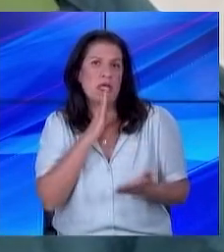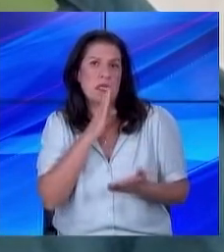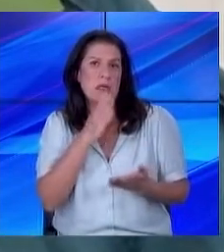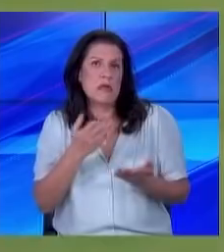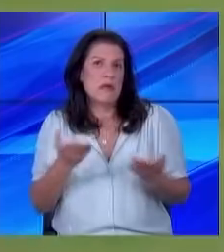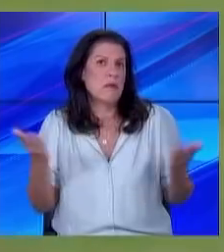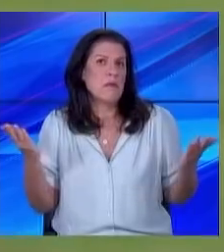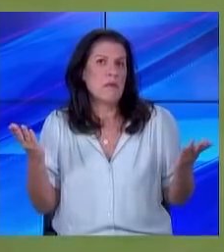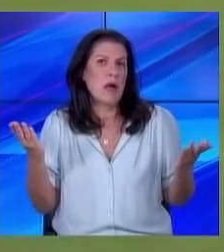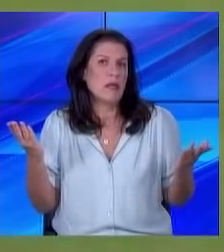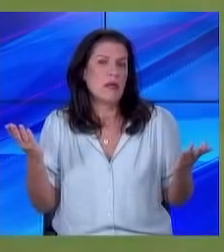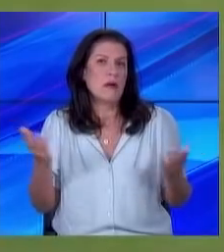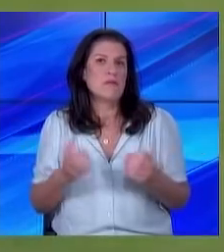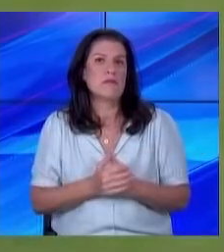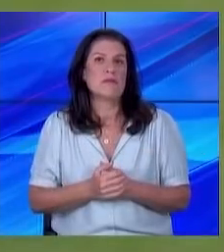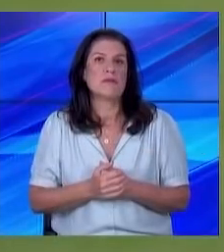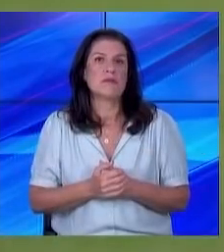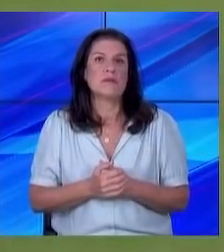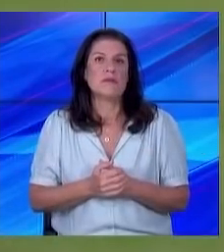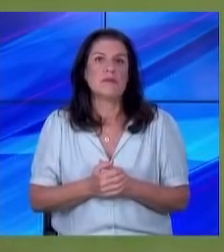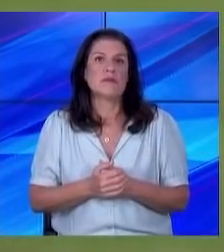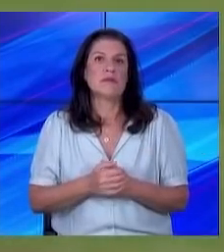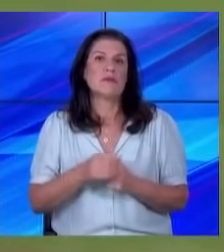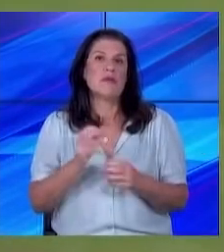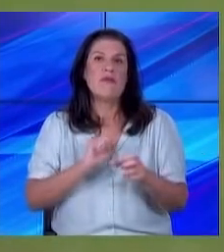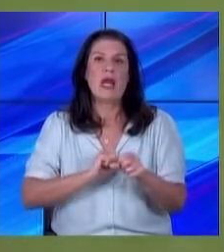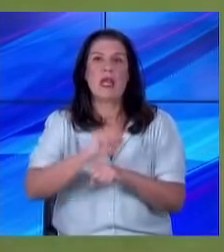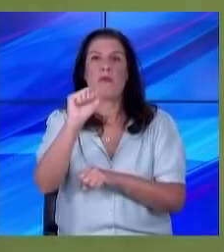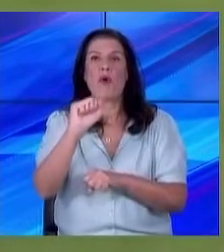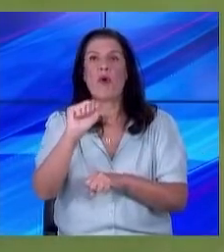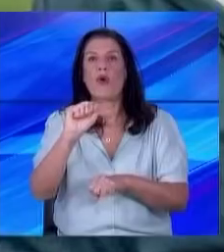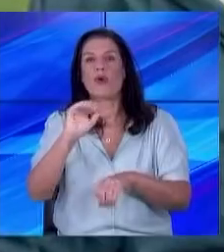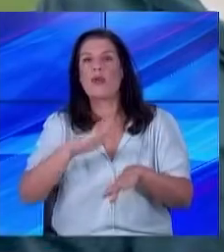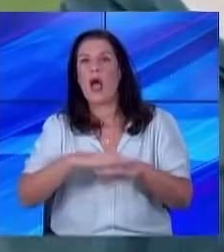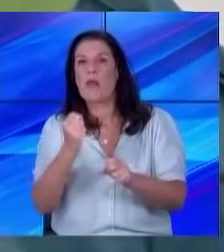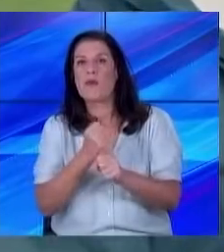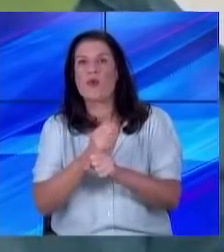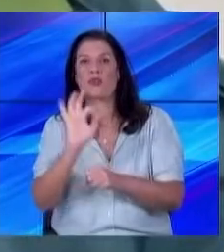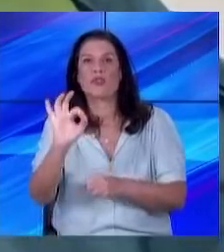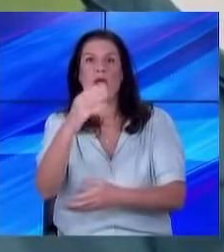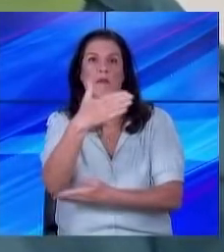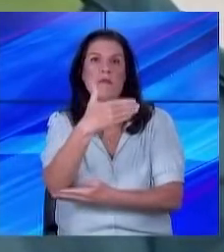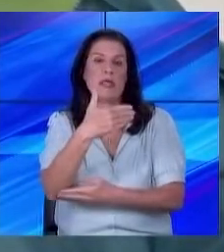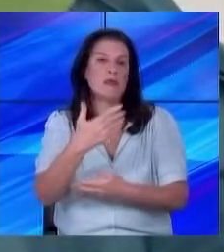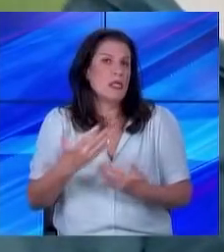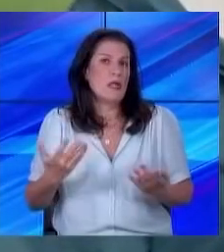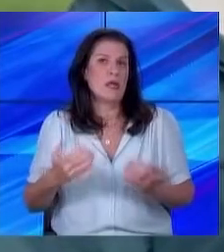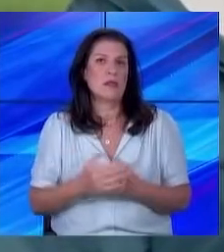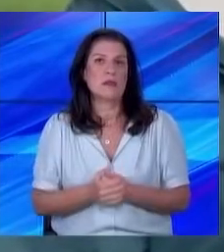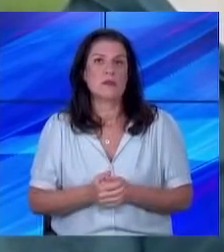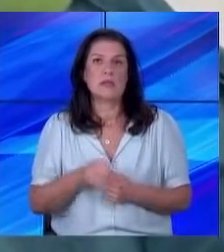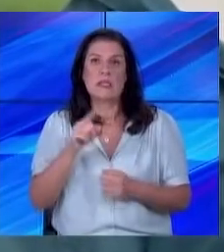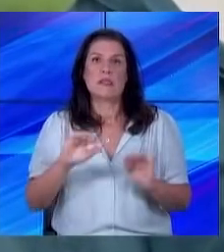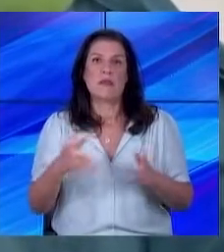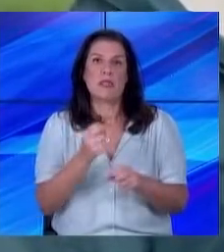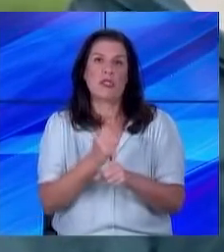a country and to protest some of the country's actions. That's essentially what we're doing